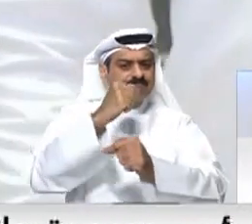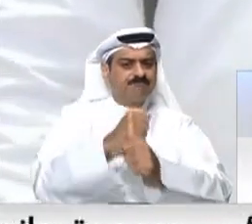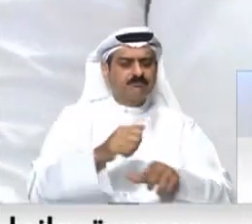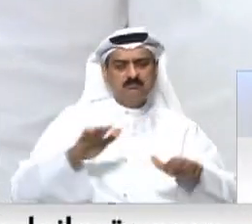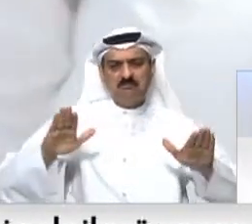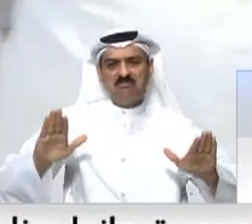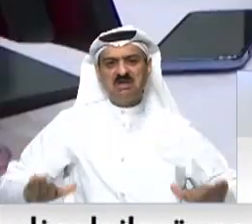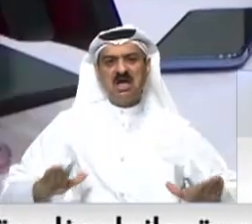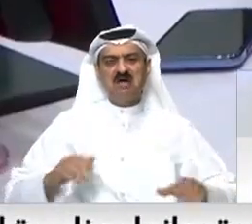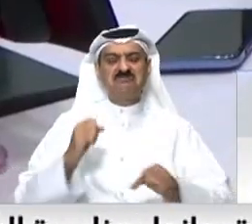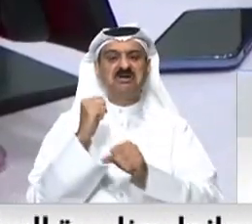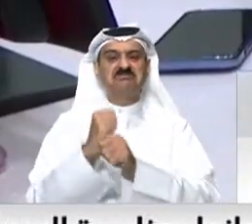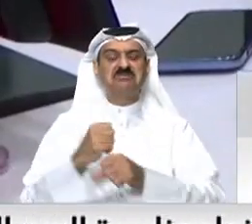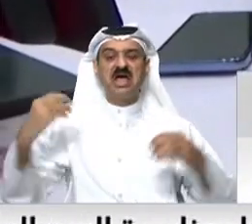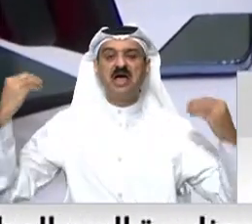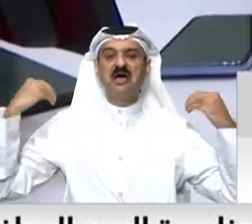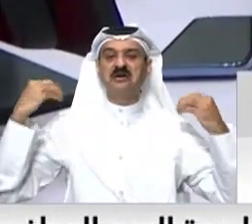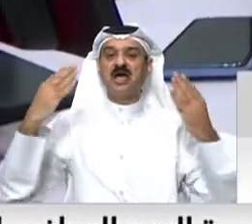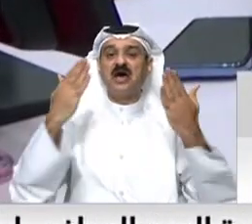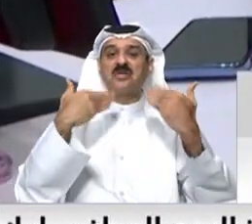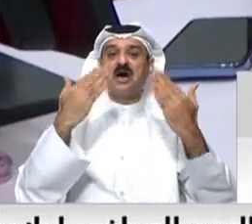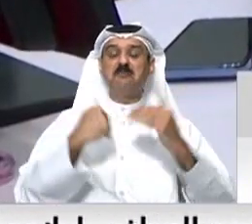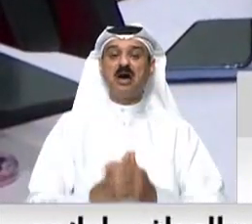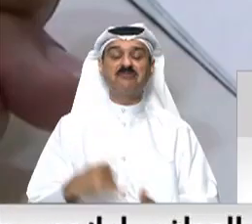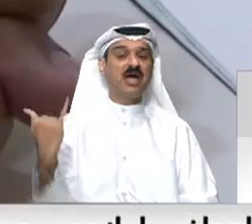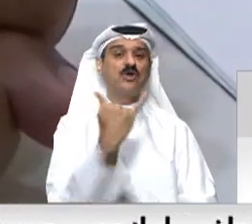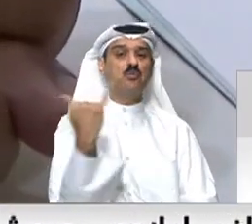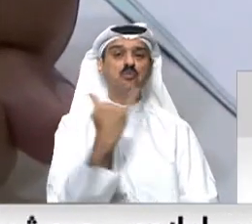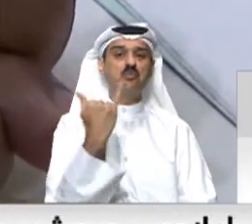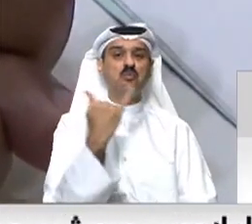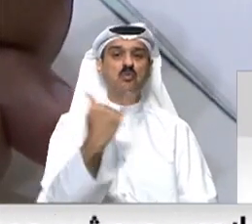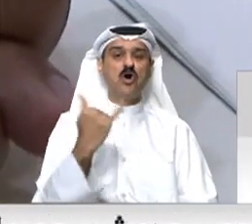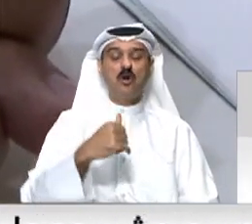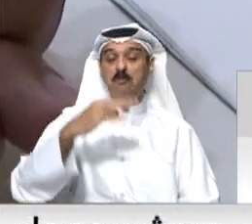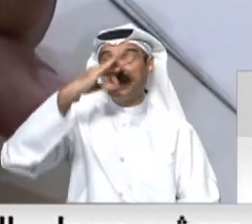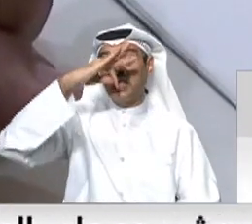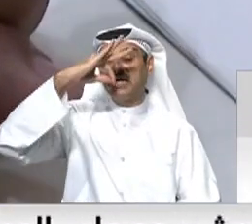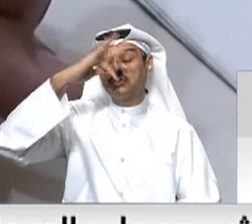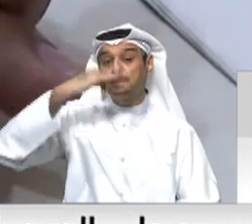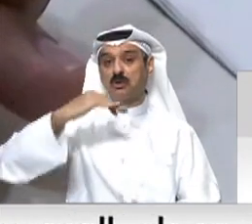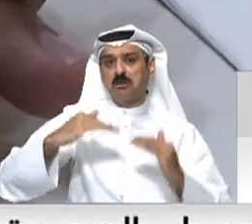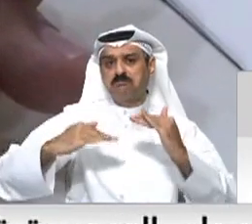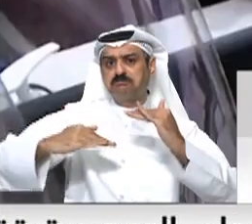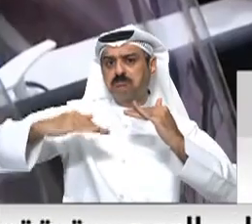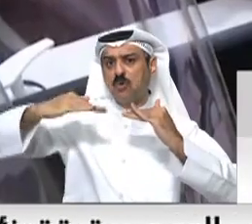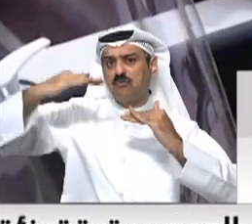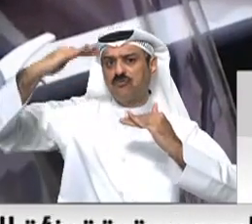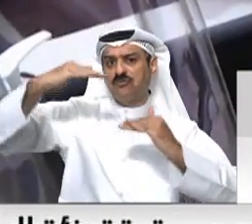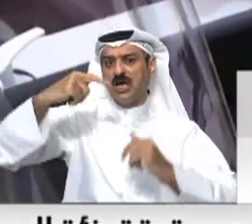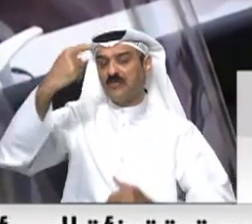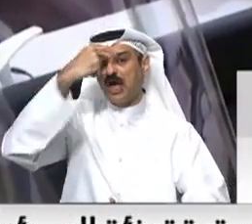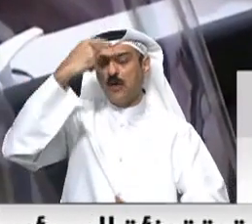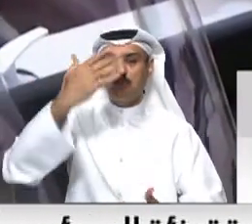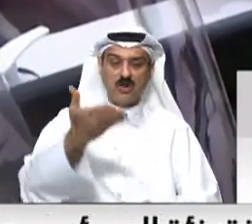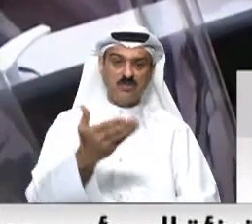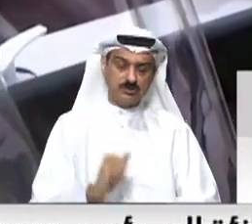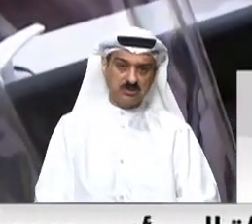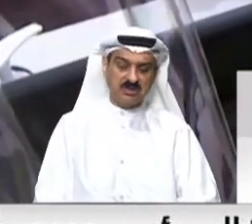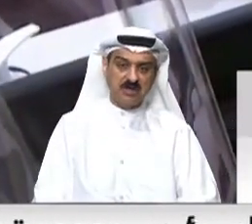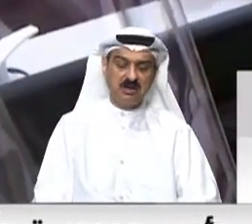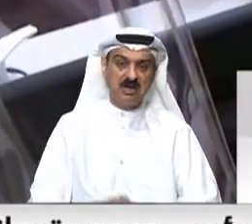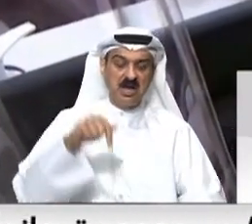وعدم ممارسه الرياضه هي احد اهم العوامل الرئيسيه وراء ارتفاع حالات الاصابه بمرض السكري